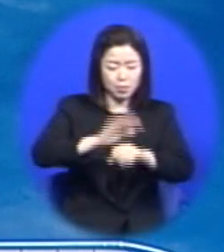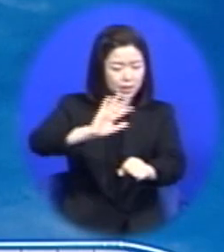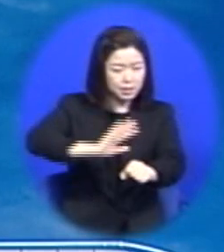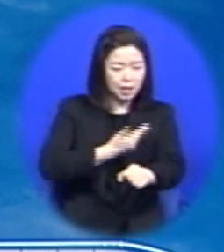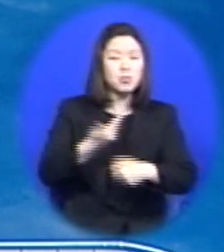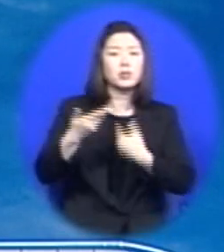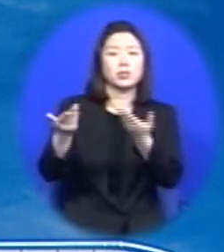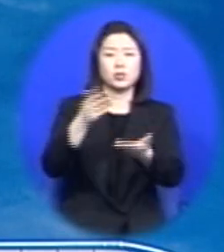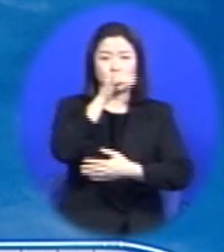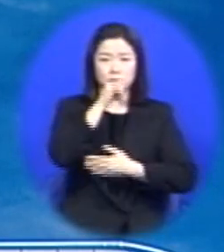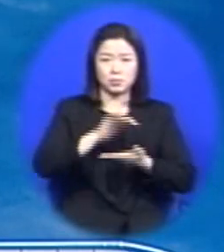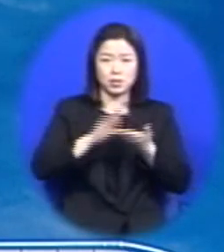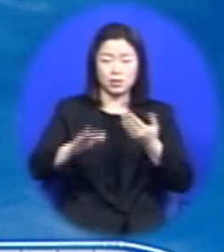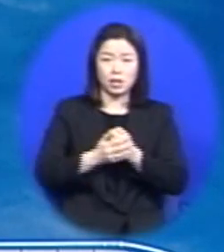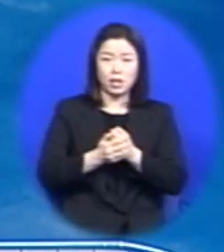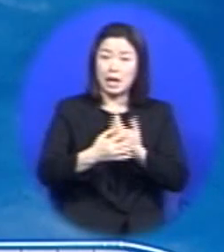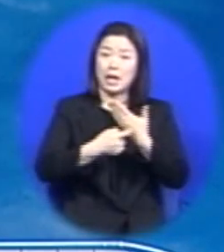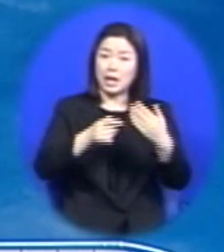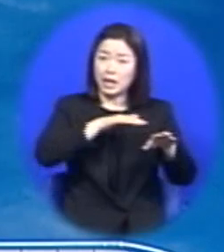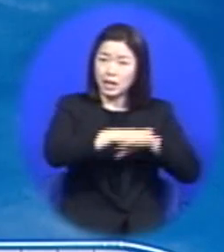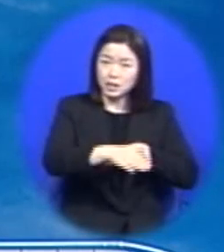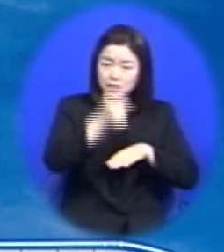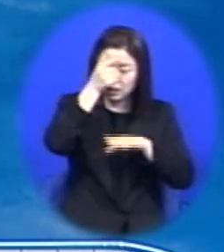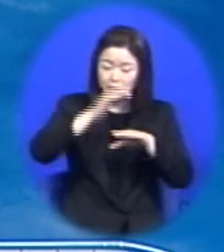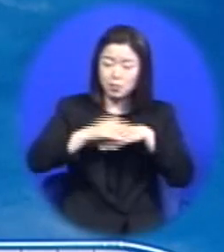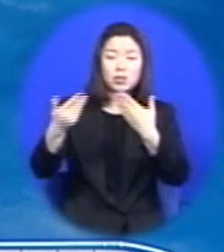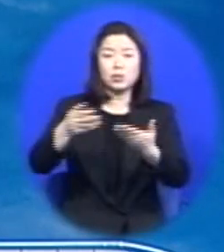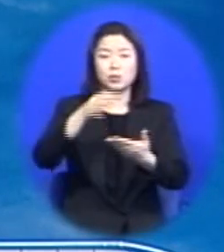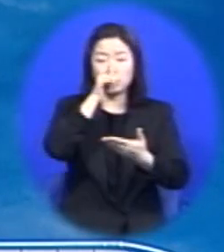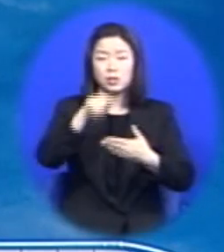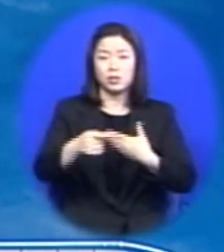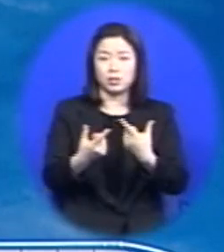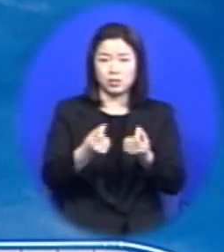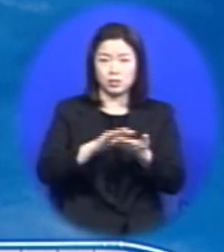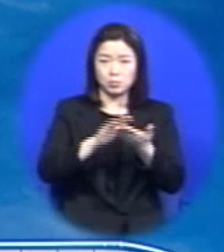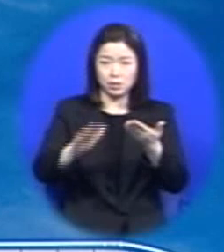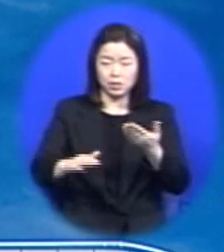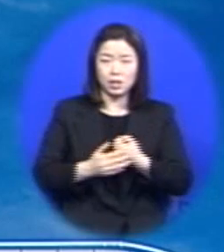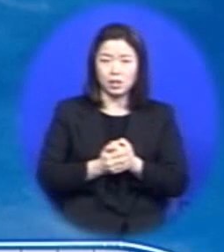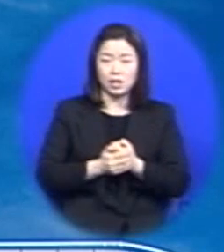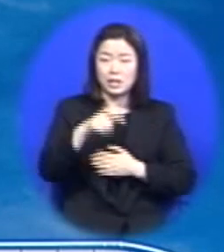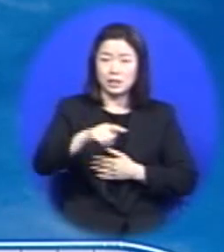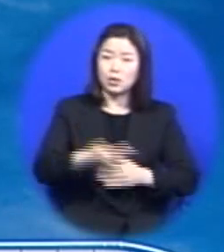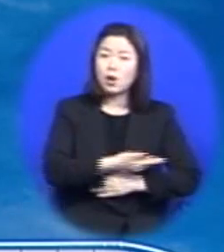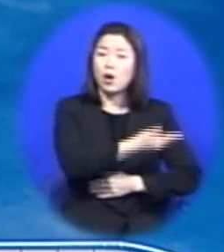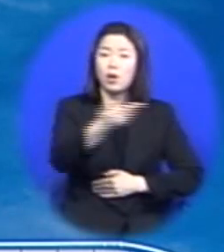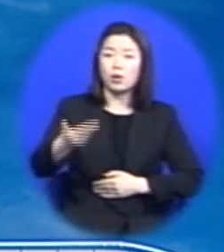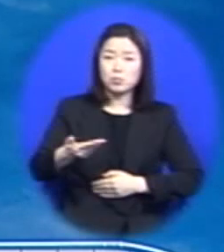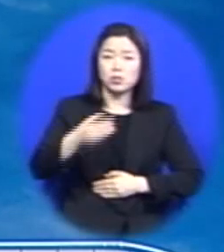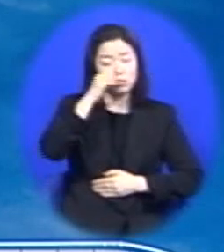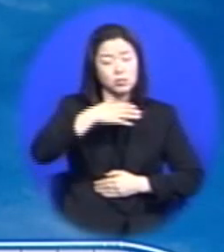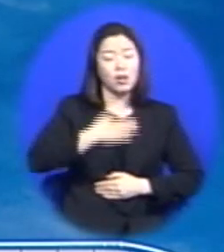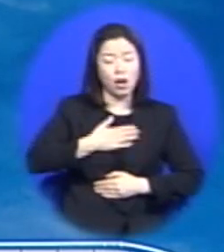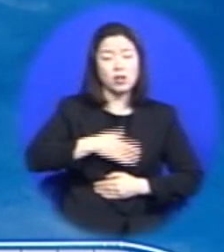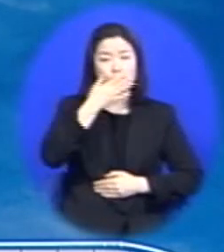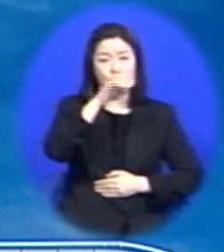겁니다. 형식적인 예배만 드리고 있는 거예요, 지금. 그건 여러분이 그냥 아실 수